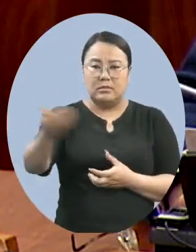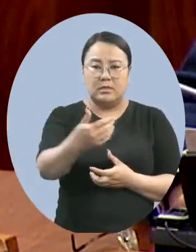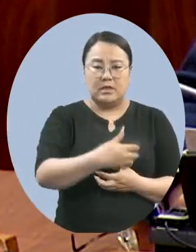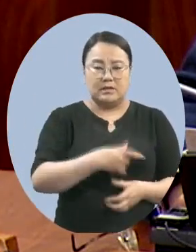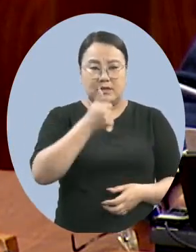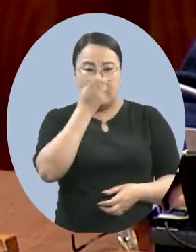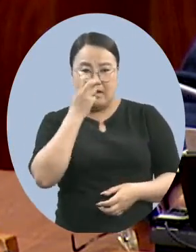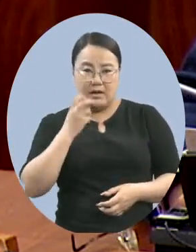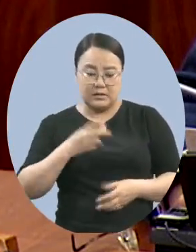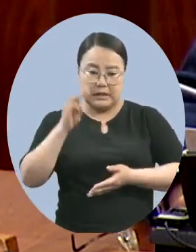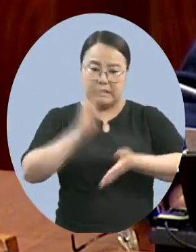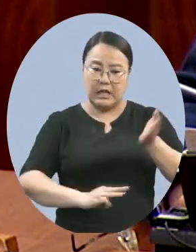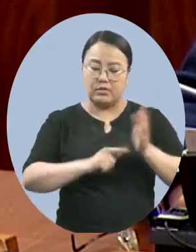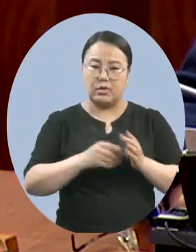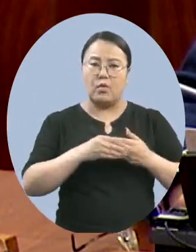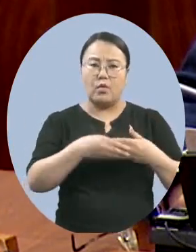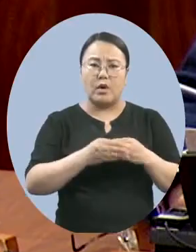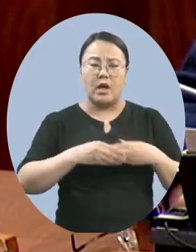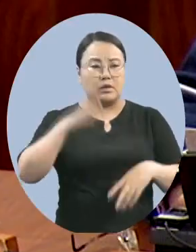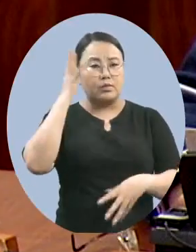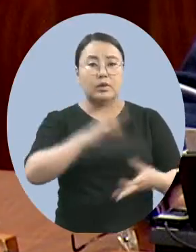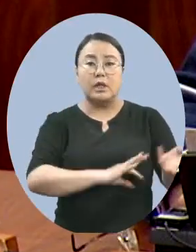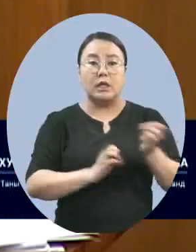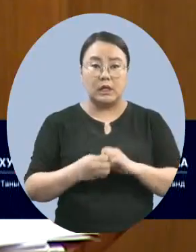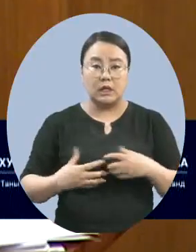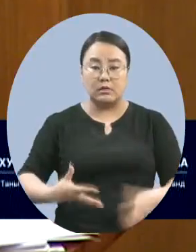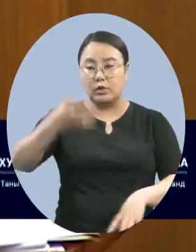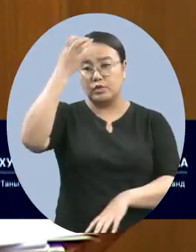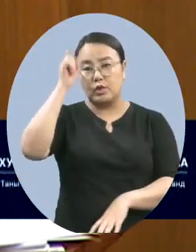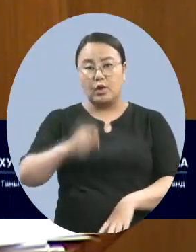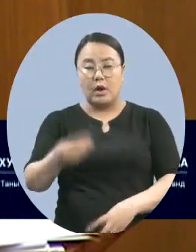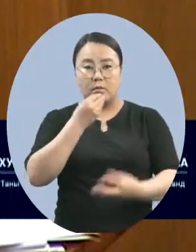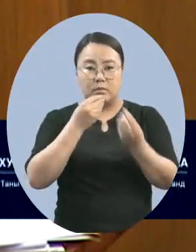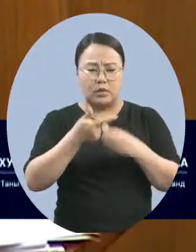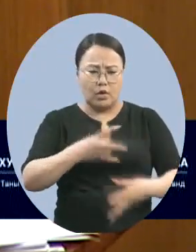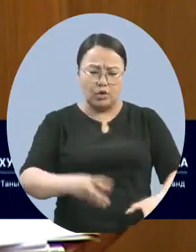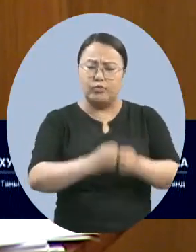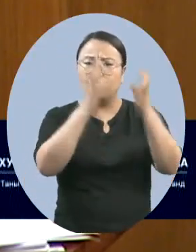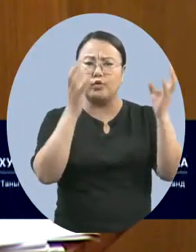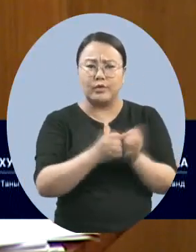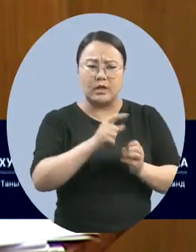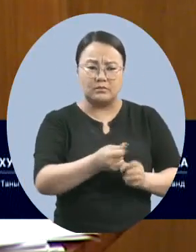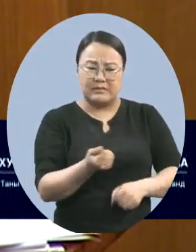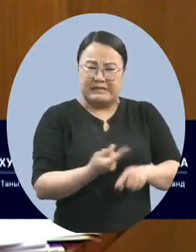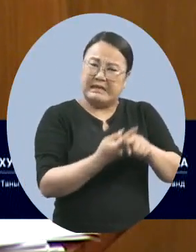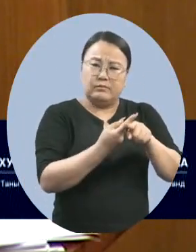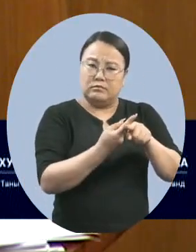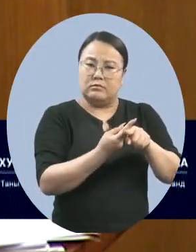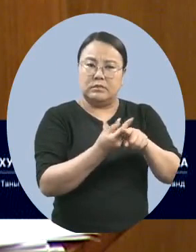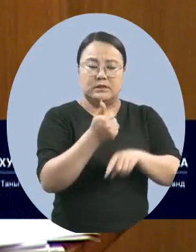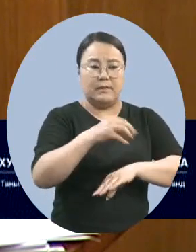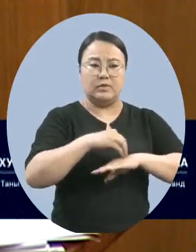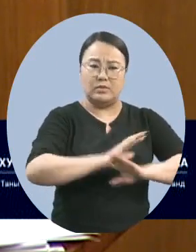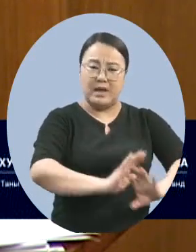хангалтыг харгалзан татварын уян хатан бодлого боловсруулж хэрэгжүүлэх, төрөөс хүнсний гол нэгийн бараа бүтээгдэхүүний үнийн өсөлтийг